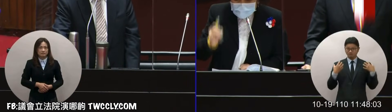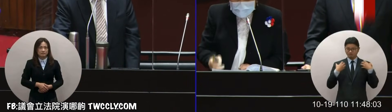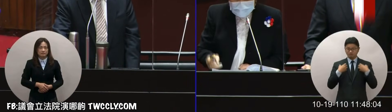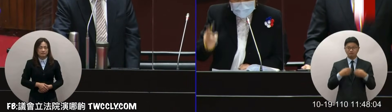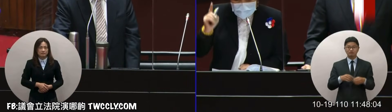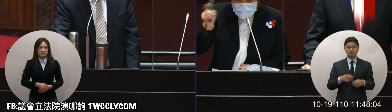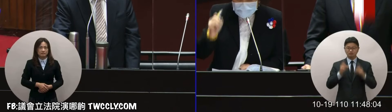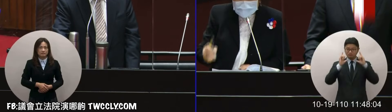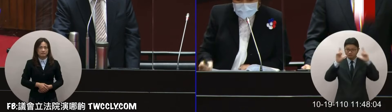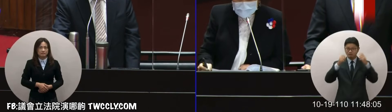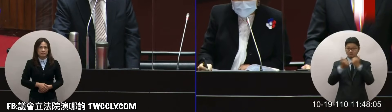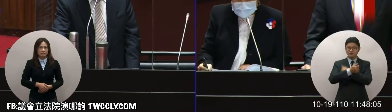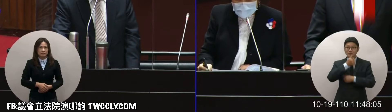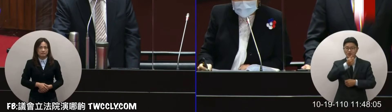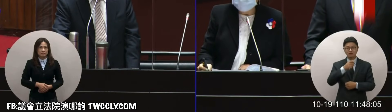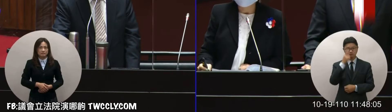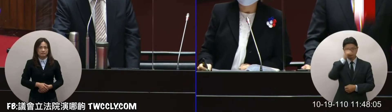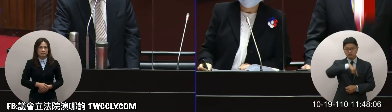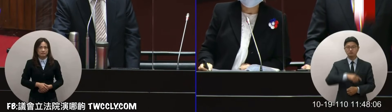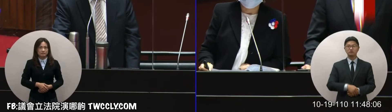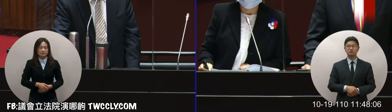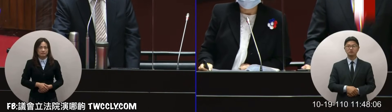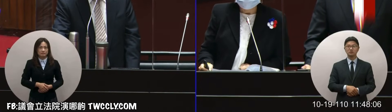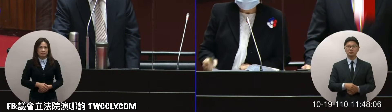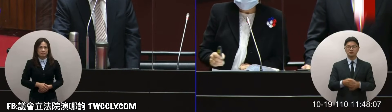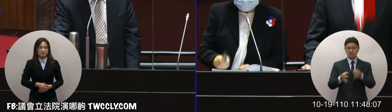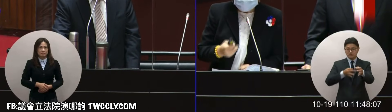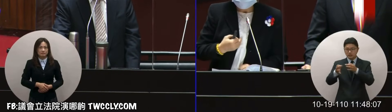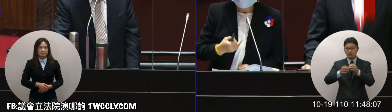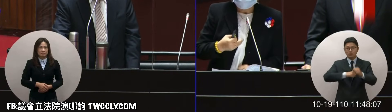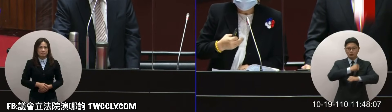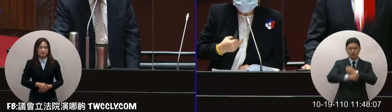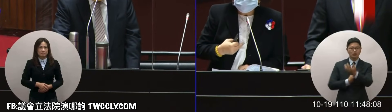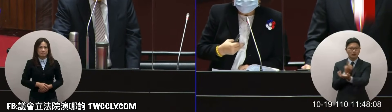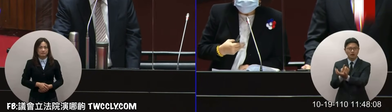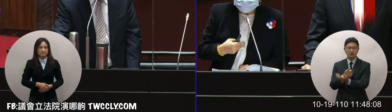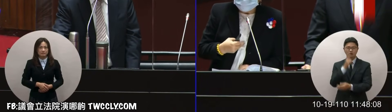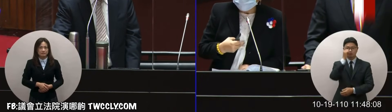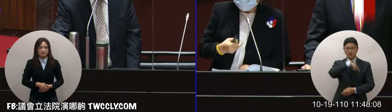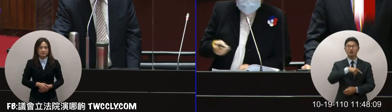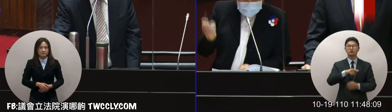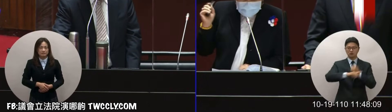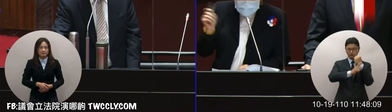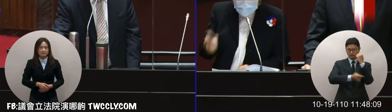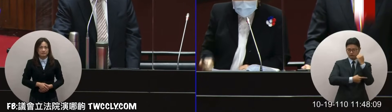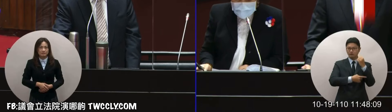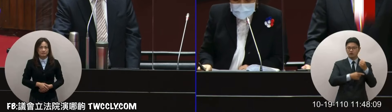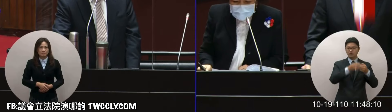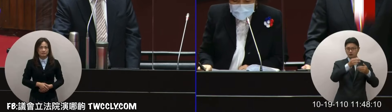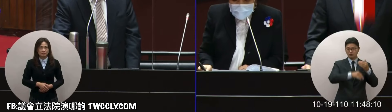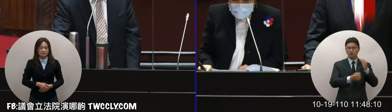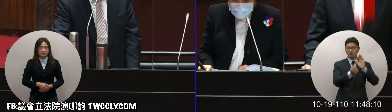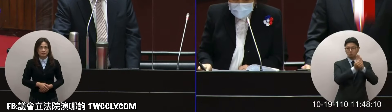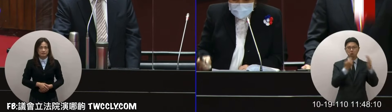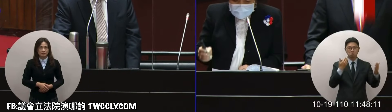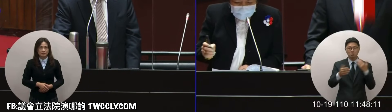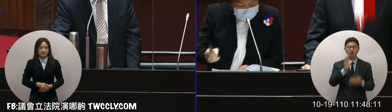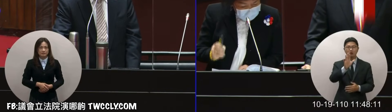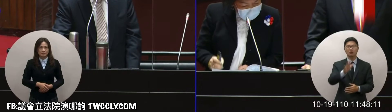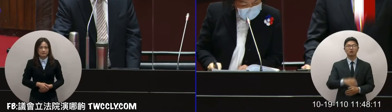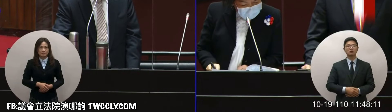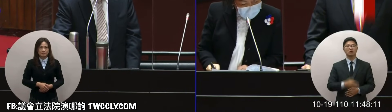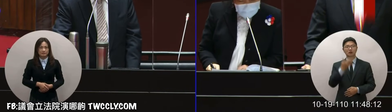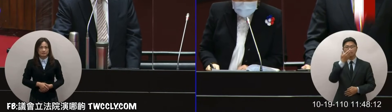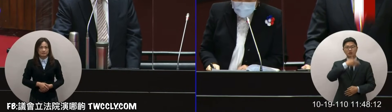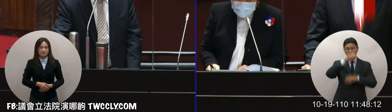个代言人，也不可以参与商业活动的，这是咱的法律的规定哈。但是唐凤政委哈去